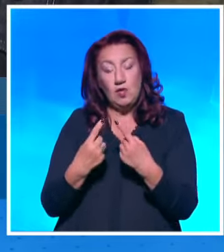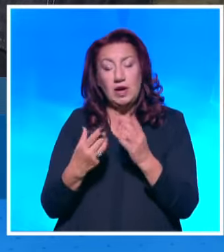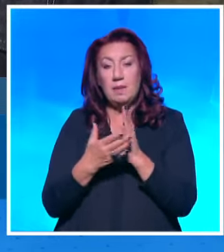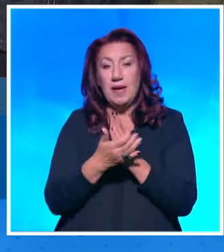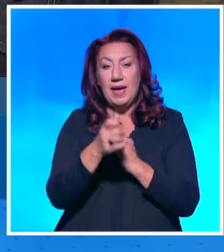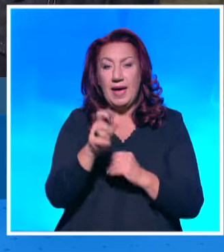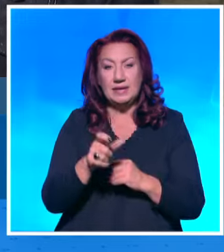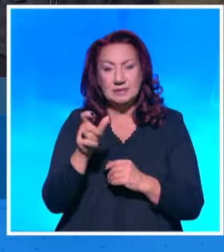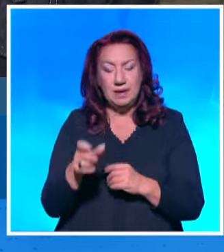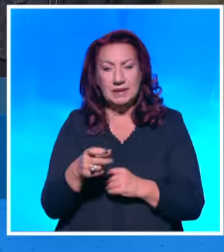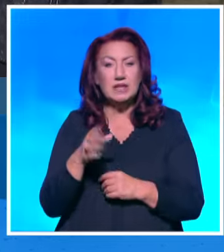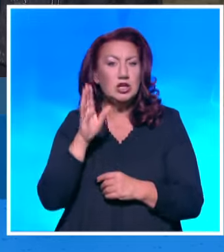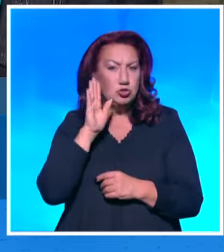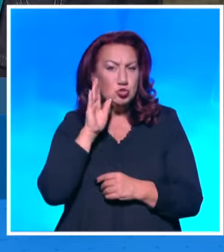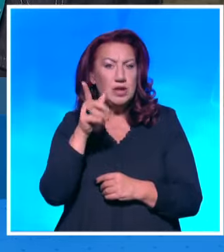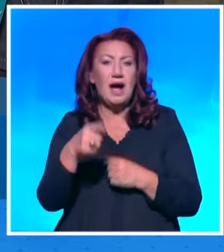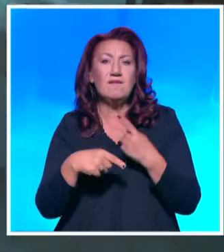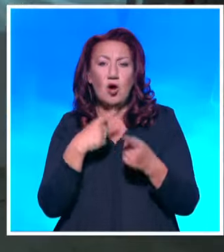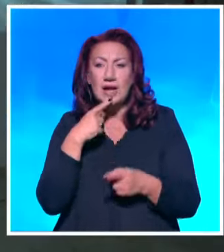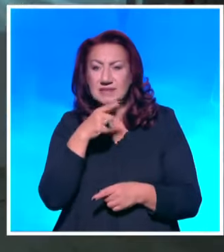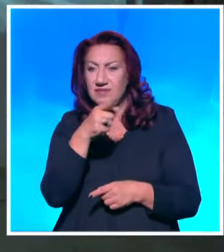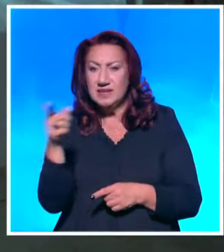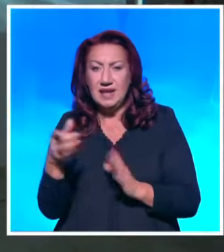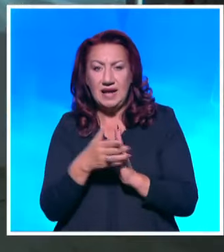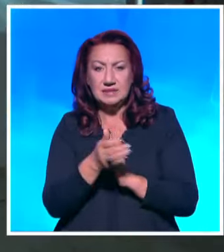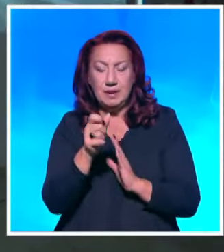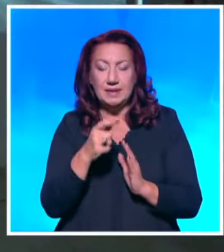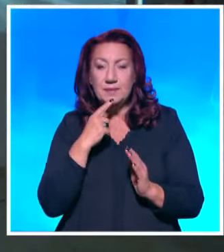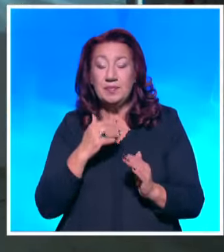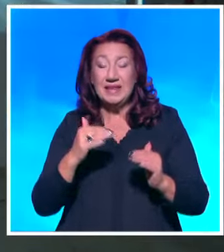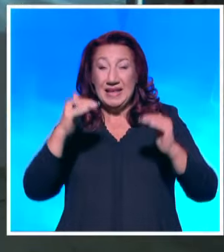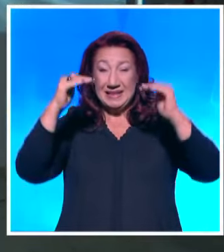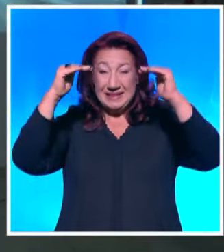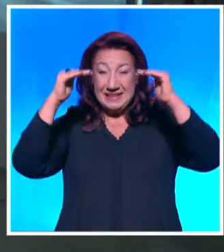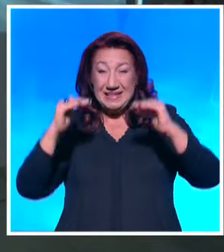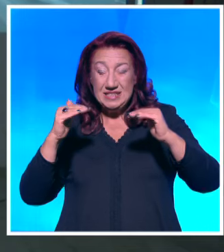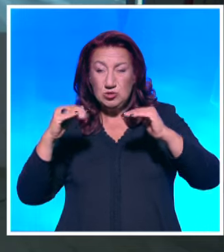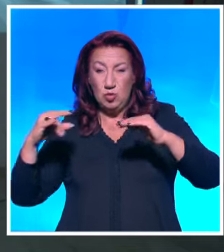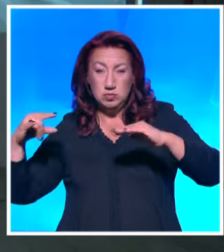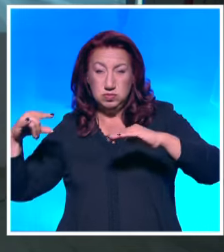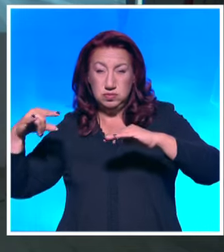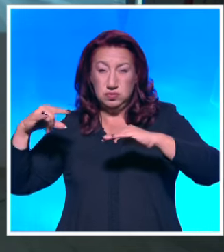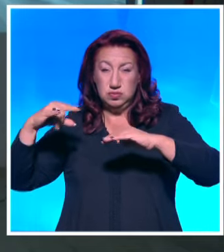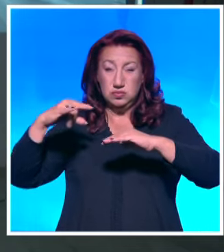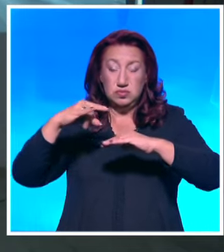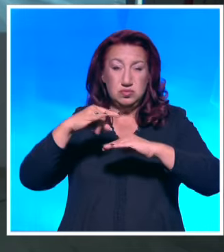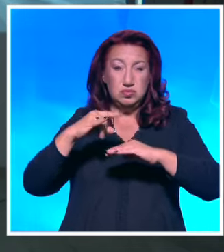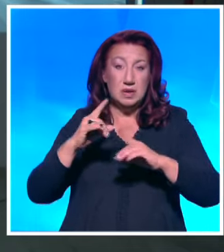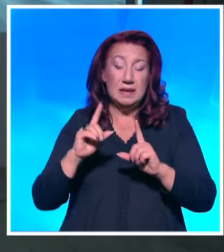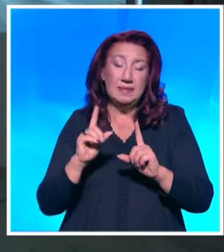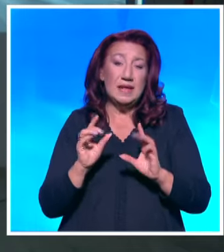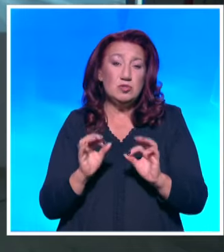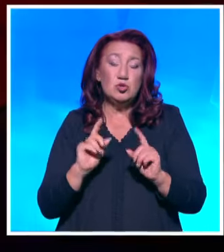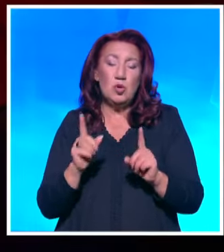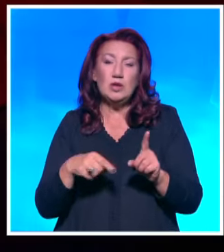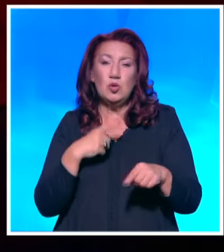експертите. Чуйте анализа им сега. Ниската височина при влизане в маневра не е необичайна, когато става въпрос за